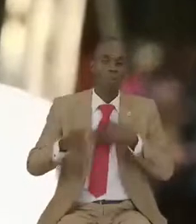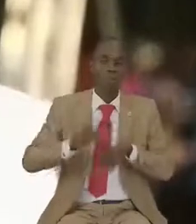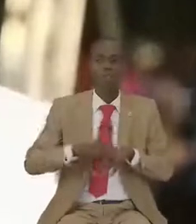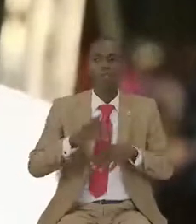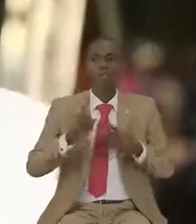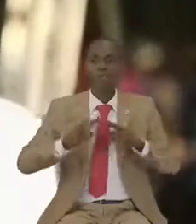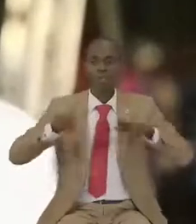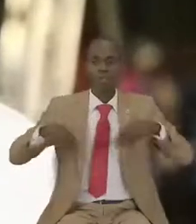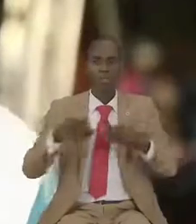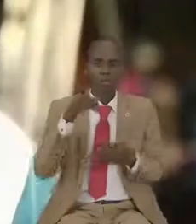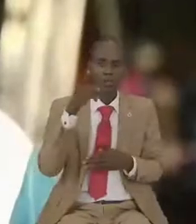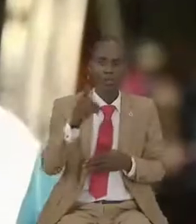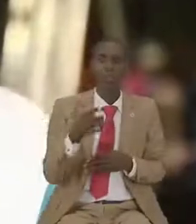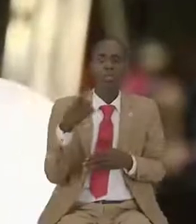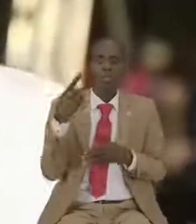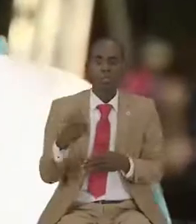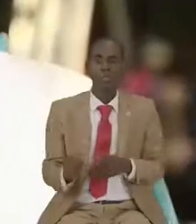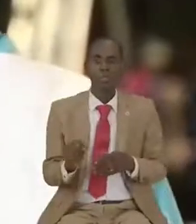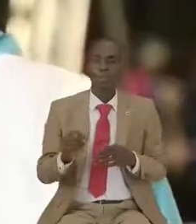Dead to me.